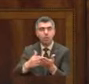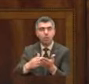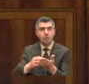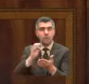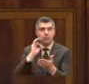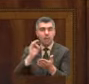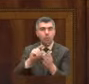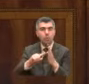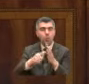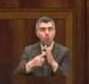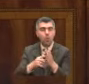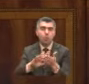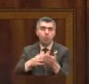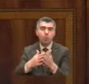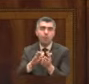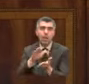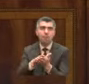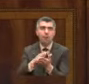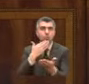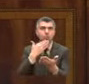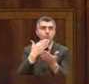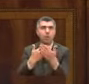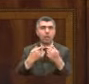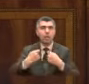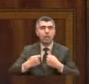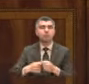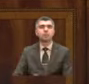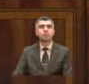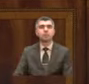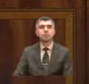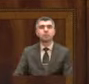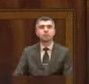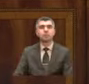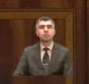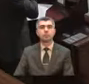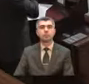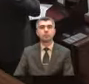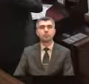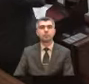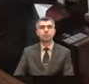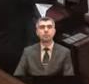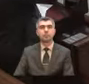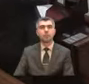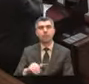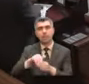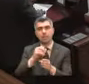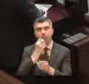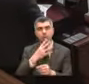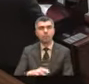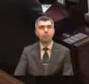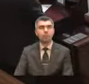أو الكهربائية. شكرا سيد الرئيس. شكرا سيد نائب محترم. الكلمة الآن فريق اشتراكي،